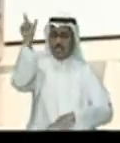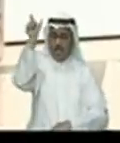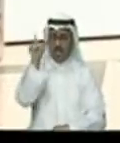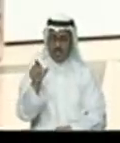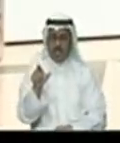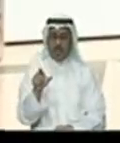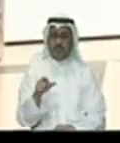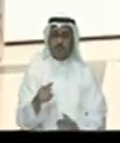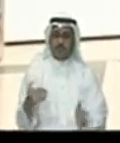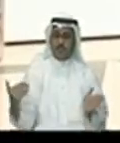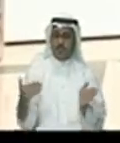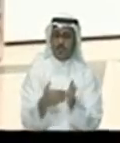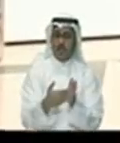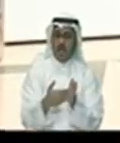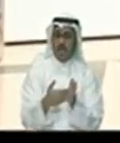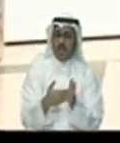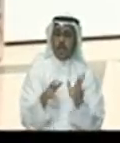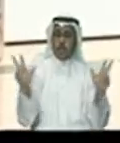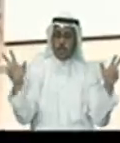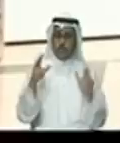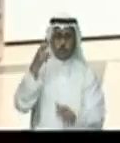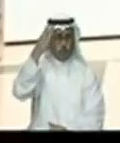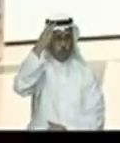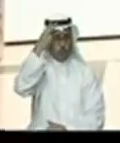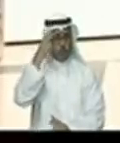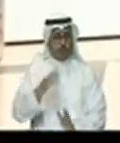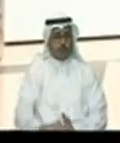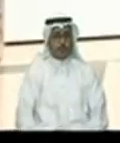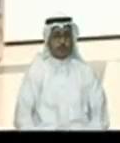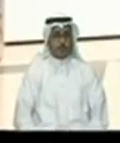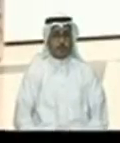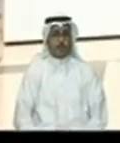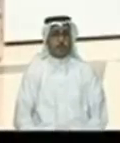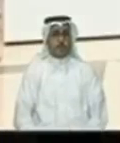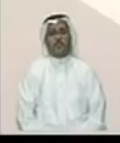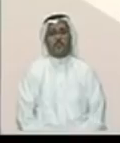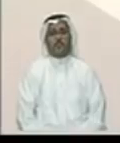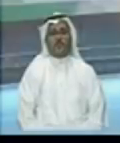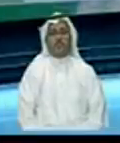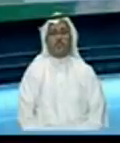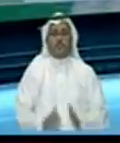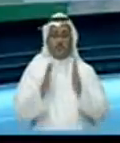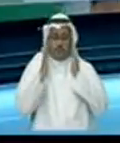روما، مجدي عنبر لتلفزيون المملكة العربية السعودية.